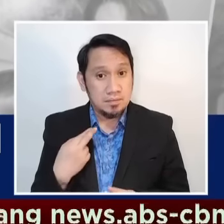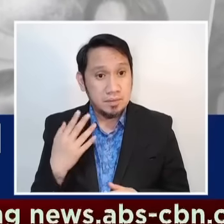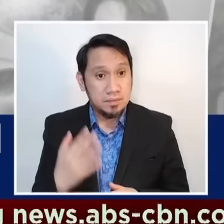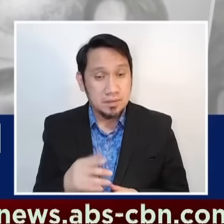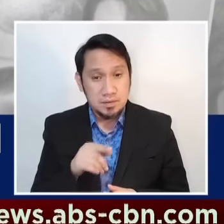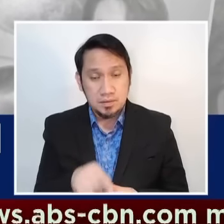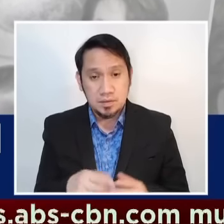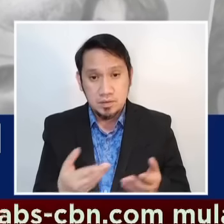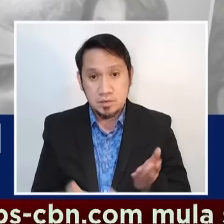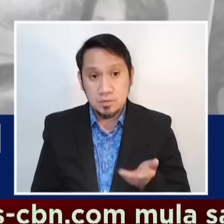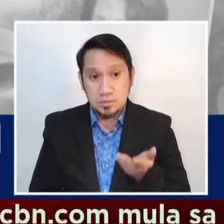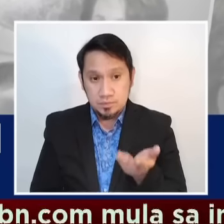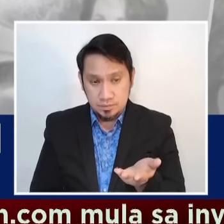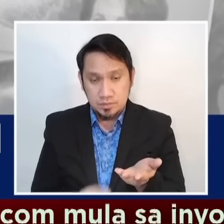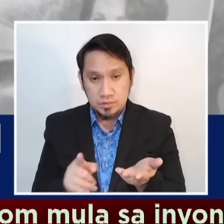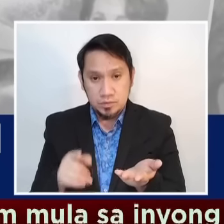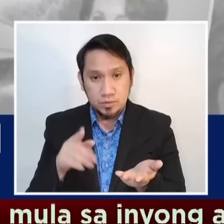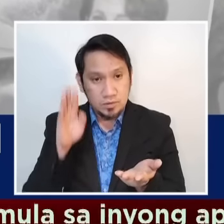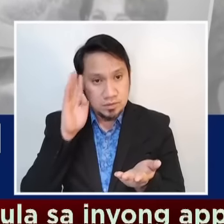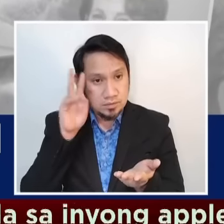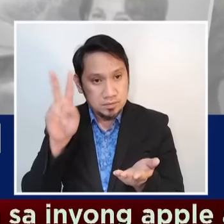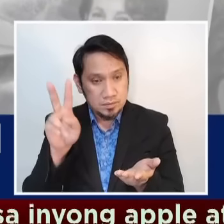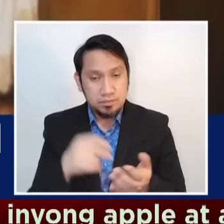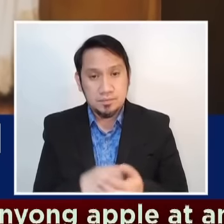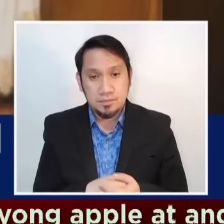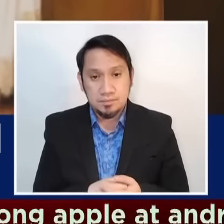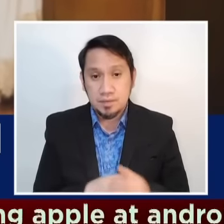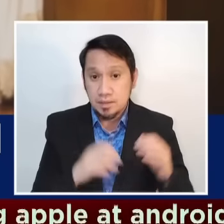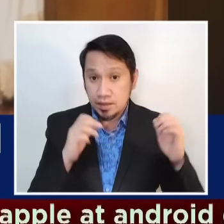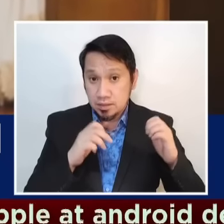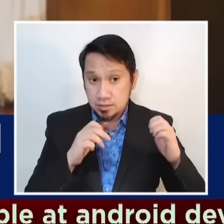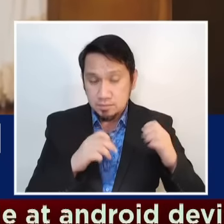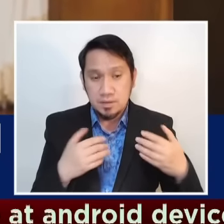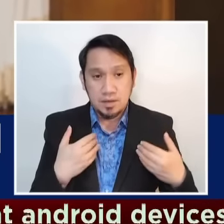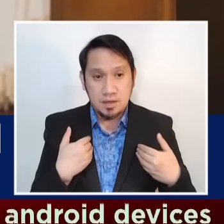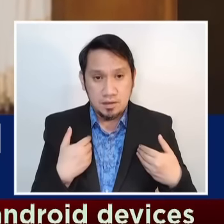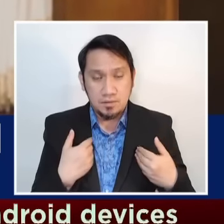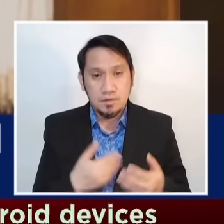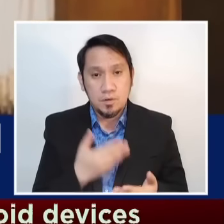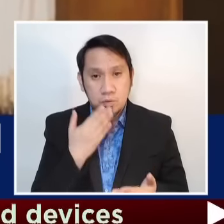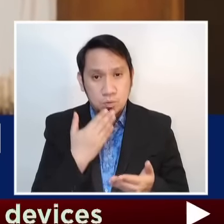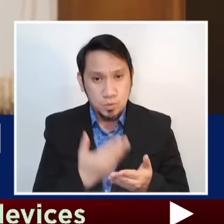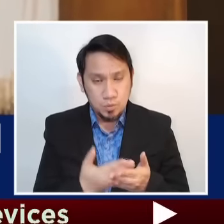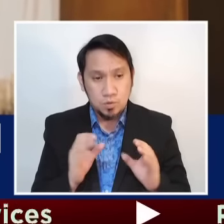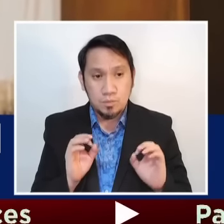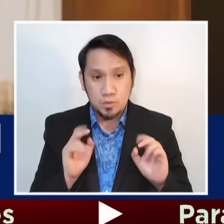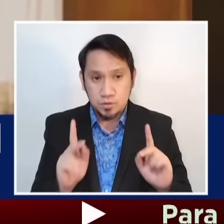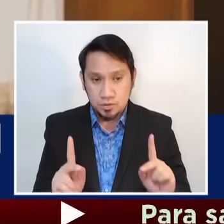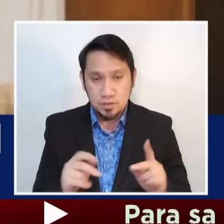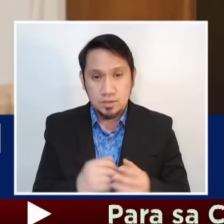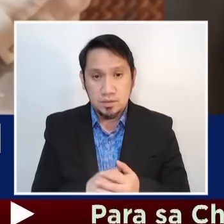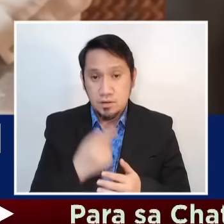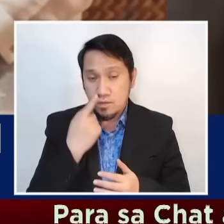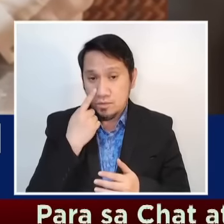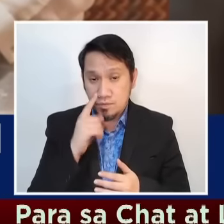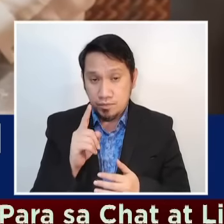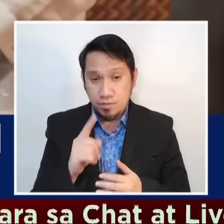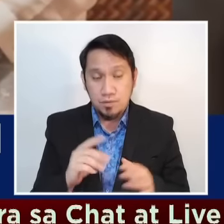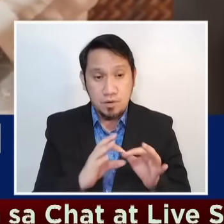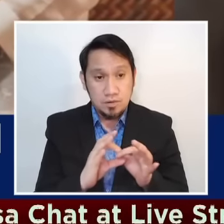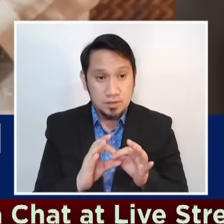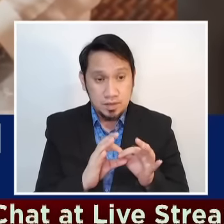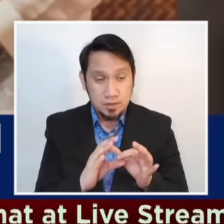kanyang credentials sa Pangulo. Umaasa si Carlson na makamit ang magagandang oportunidad para sa bilateral